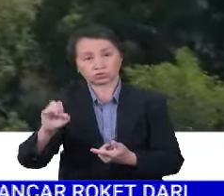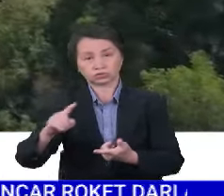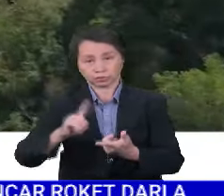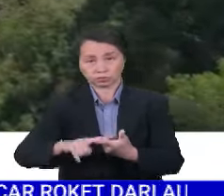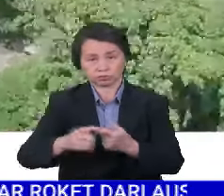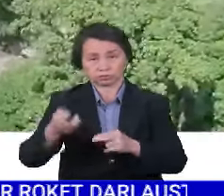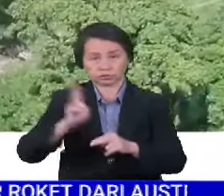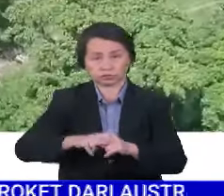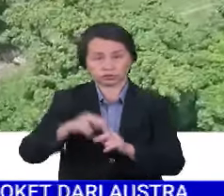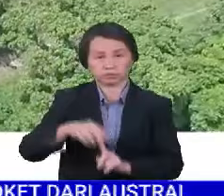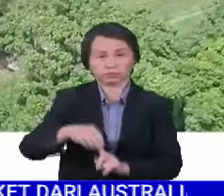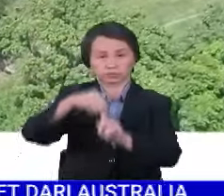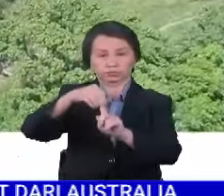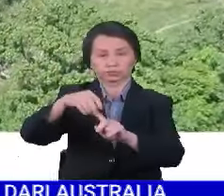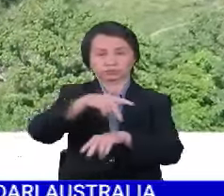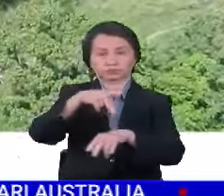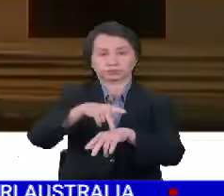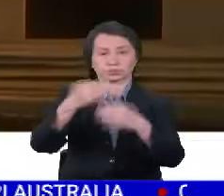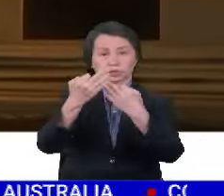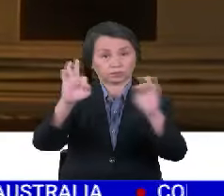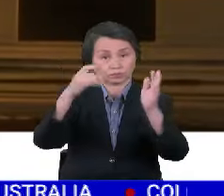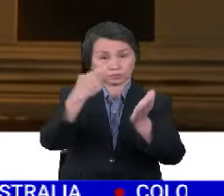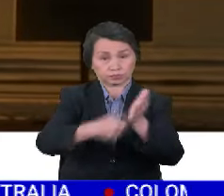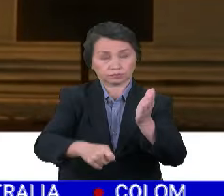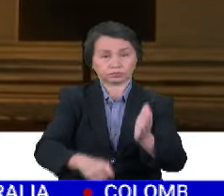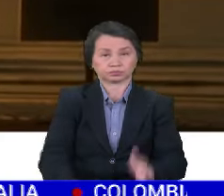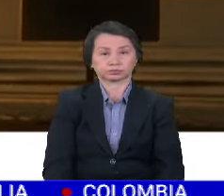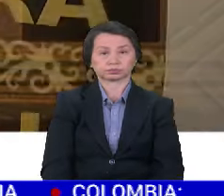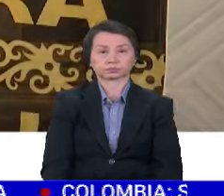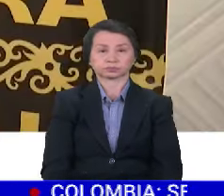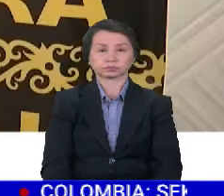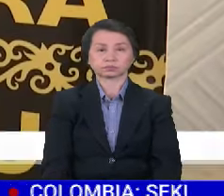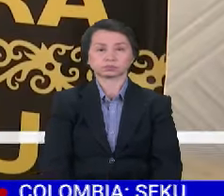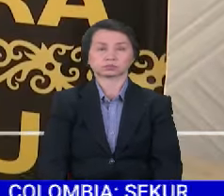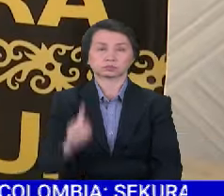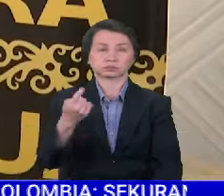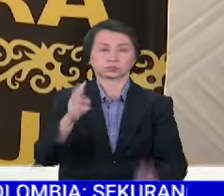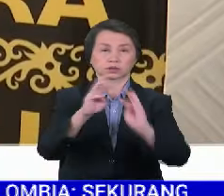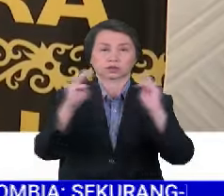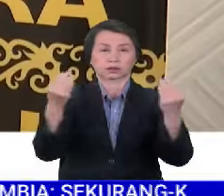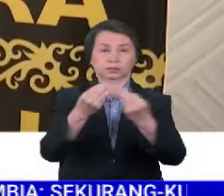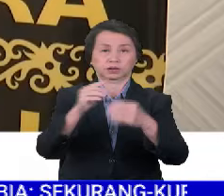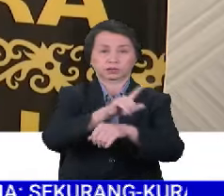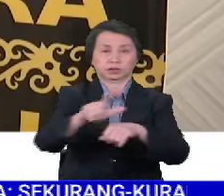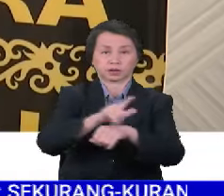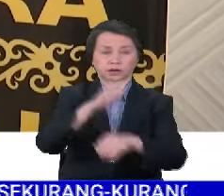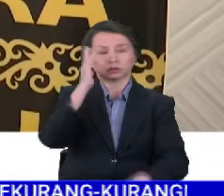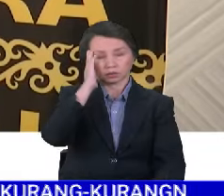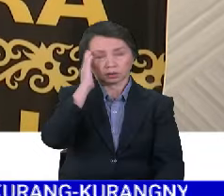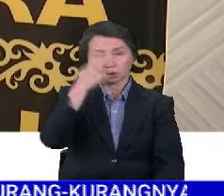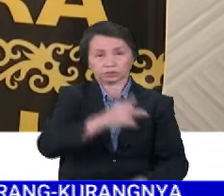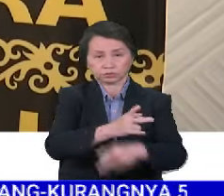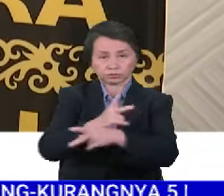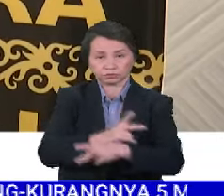mempromosikan keistimewaan Pulau bebas Cukai ini semua masyarakat di Labuan ini sedarah untuk menjaga